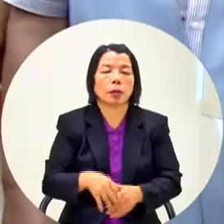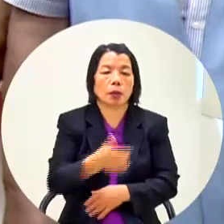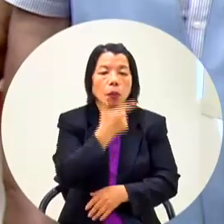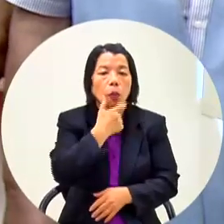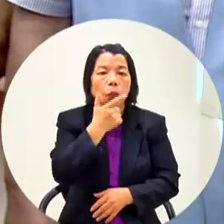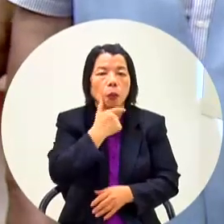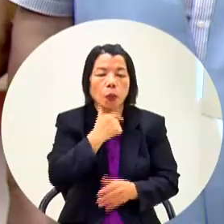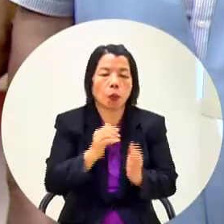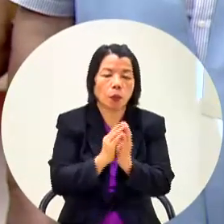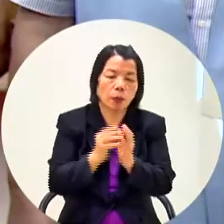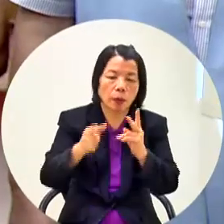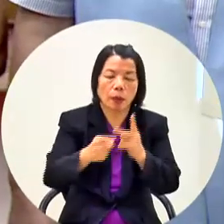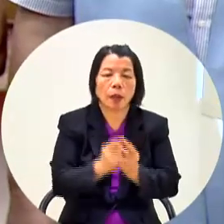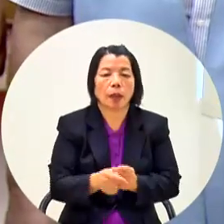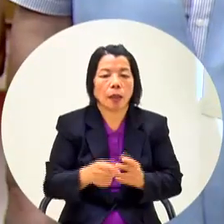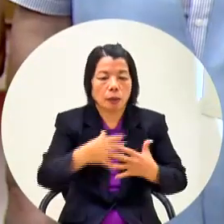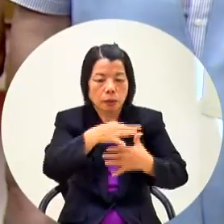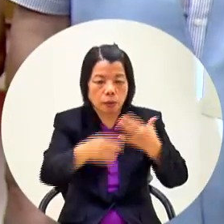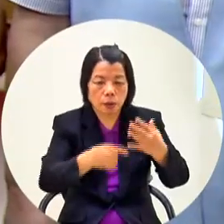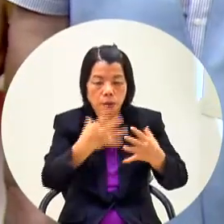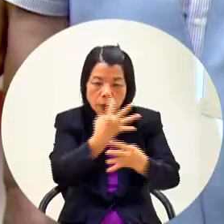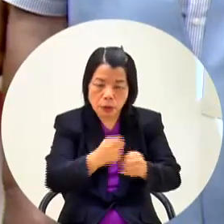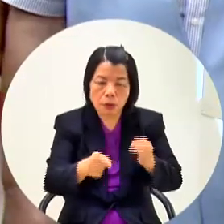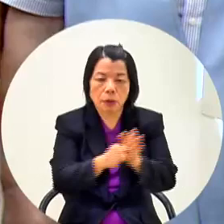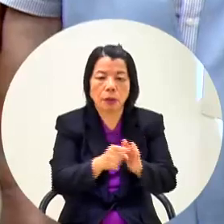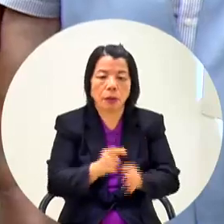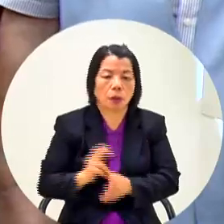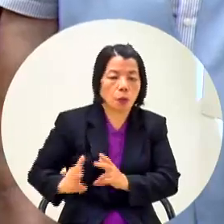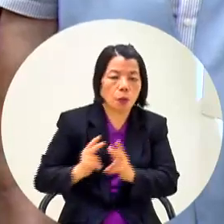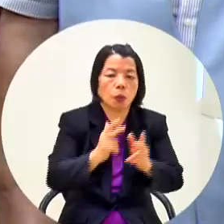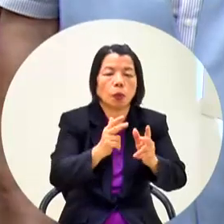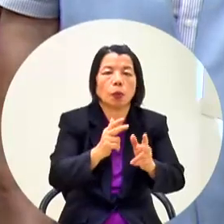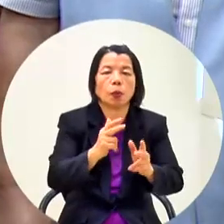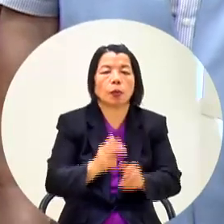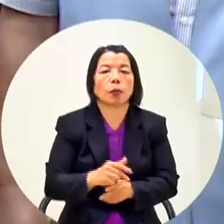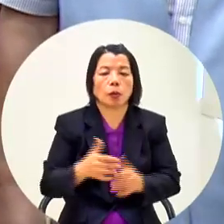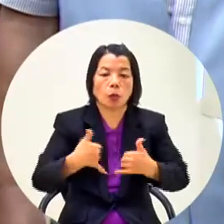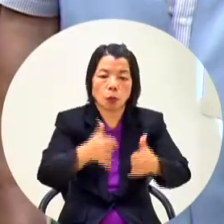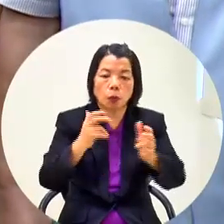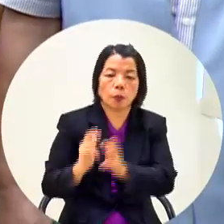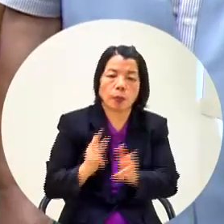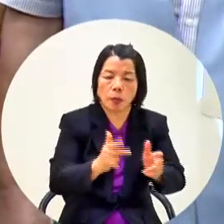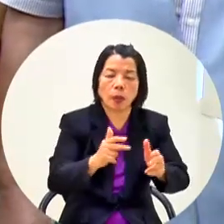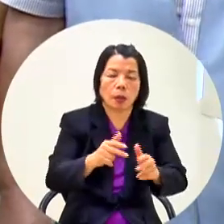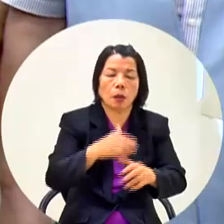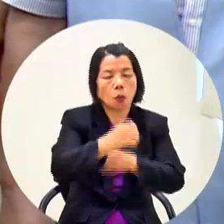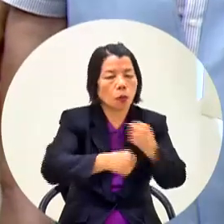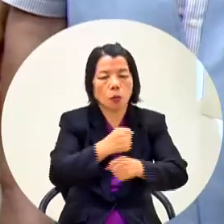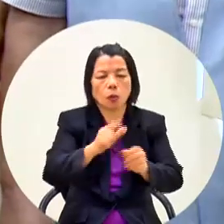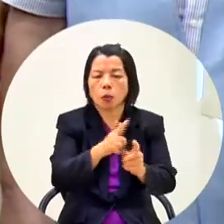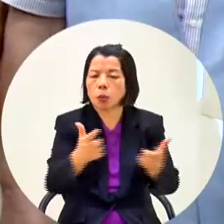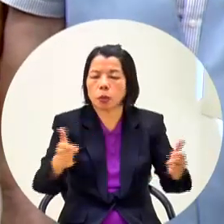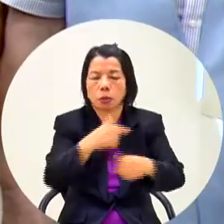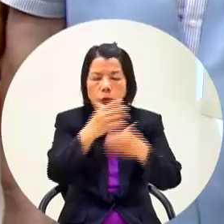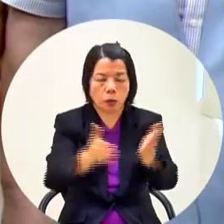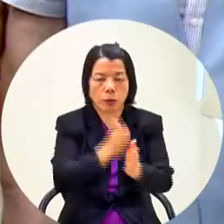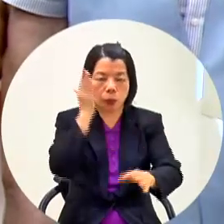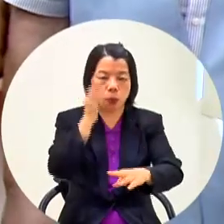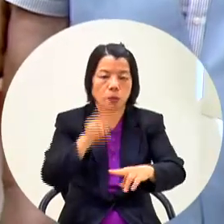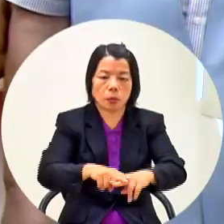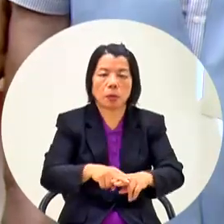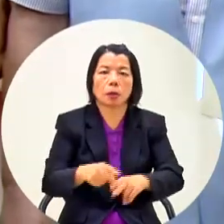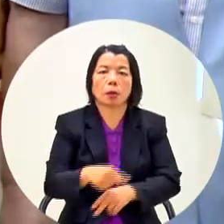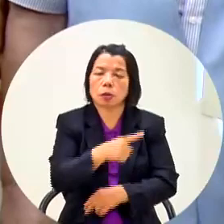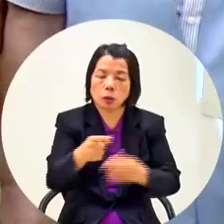桃路跑、赏萤季、打耳季这些活动哈，我们都已经停止了，就是为了配合我们的防疫的工